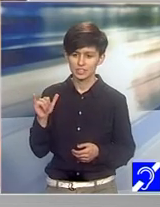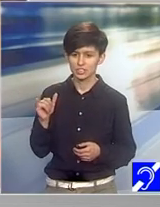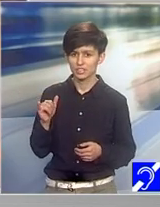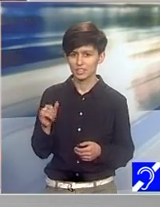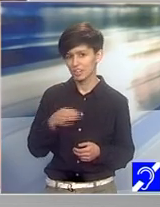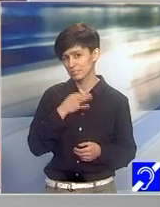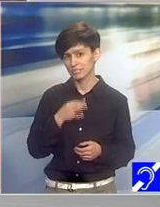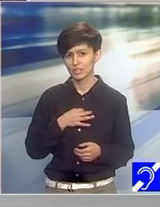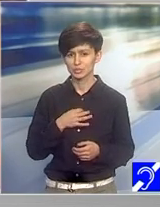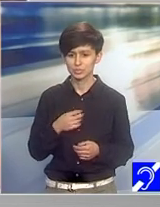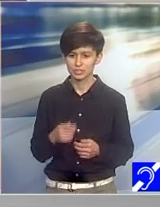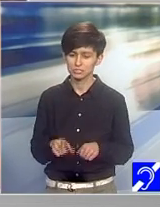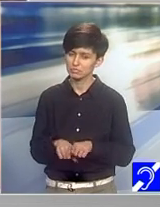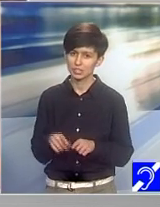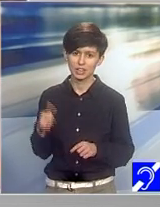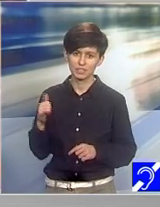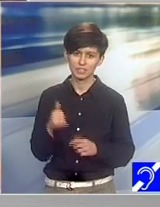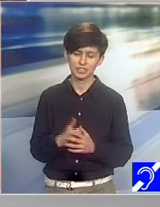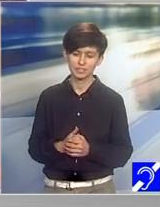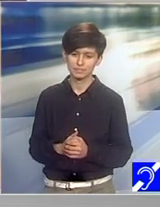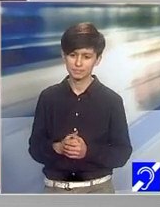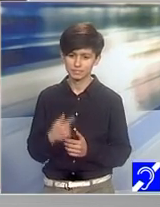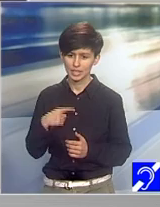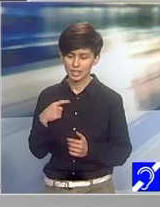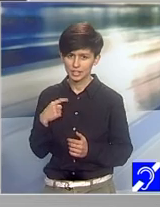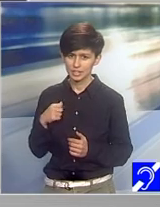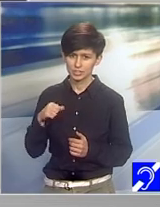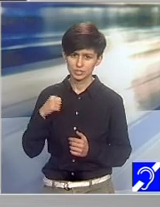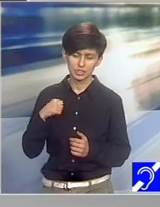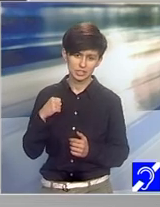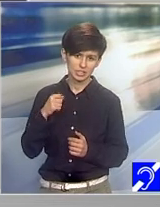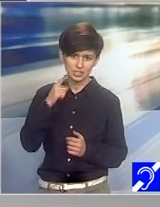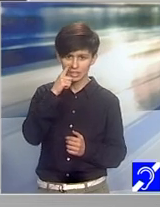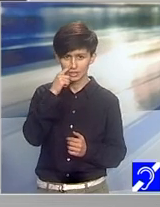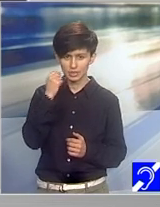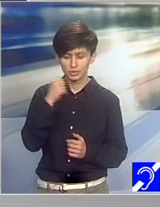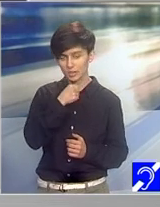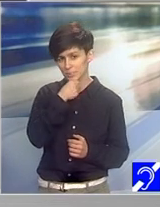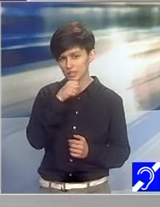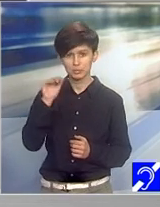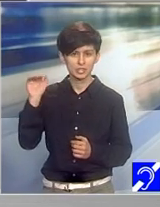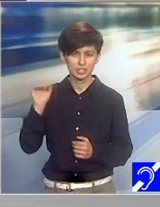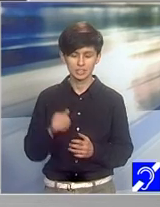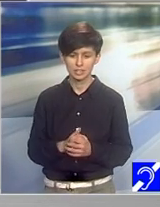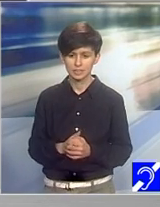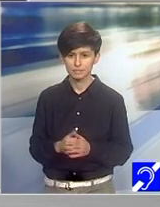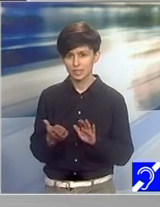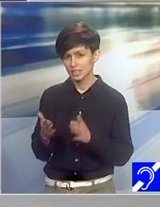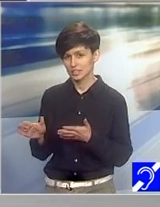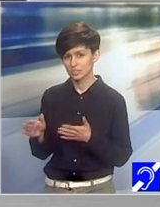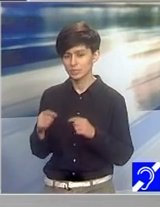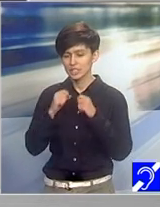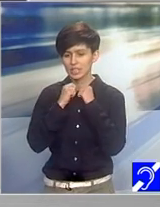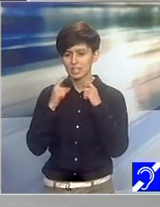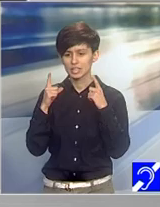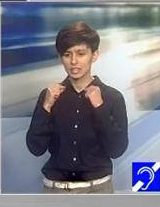tot așa vin. Sunt tineri? Sunt oameni mai în vârstă? Păi sunt începând de la grădiniță. Străini,